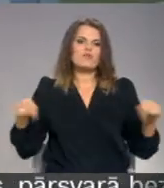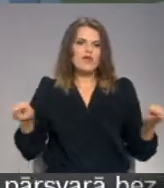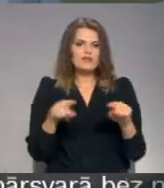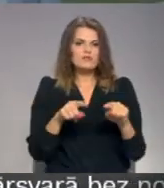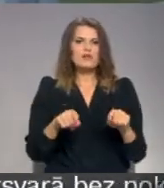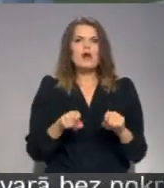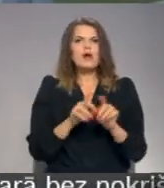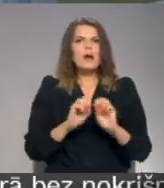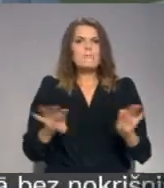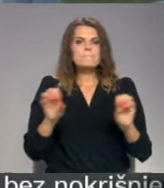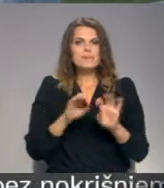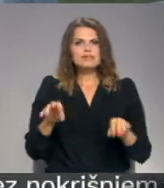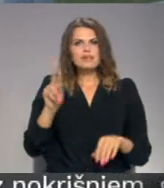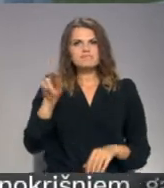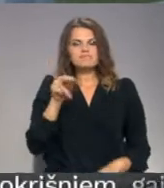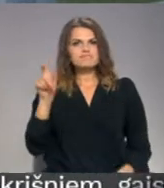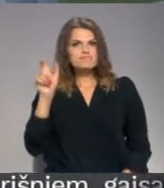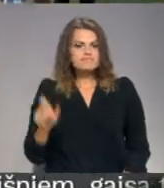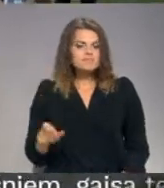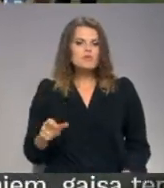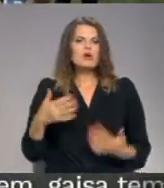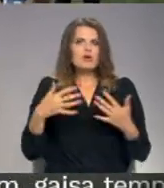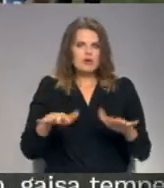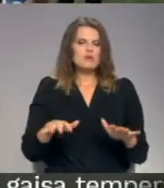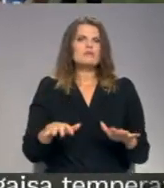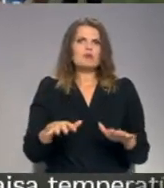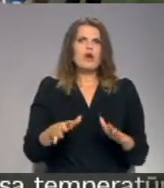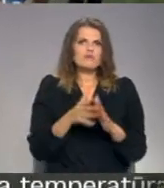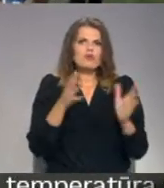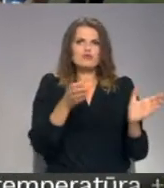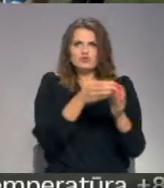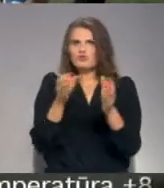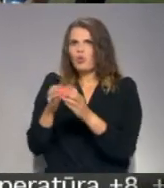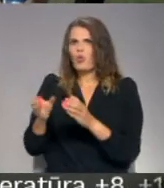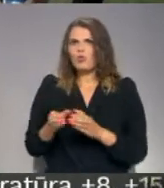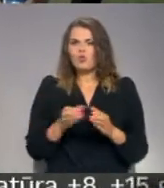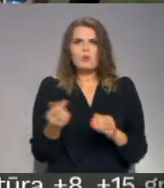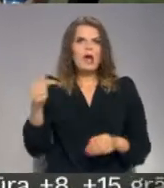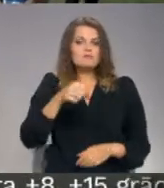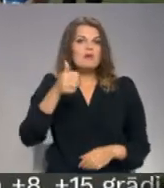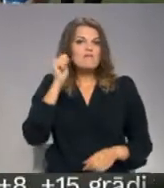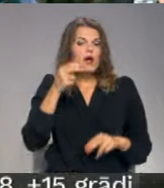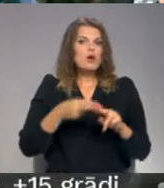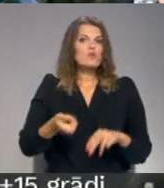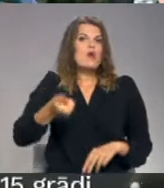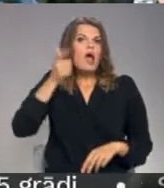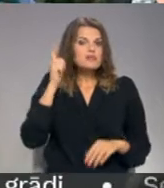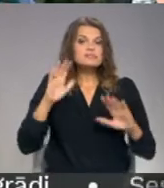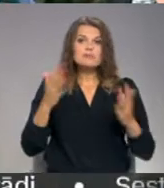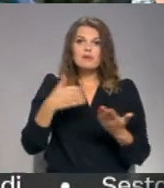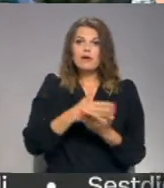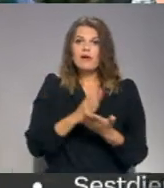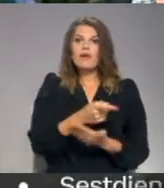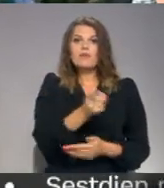Kā pastāstīja priesteris Rinalds Stankēvičs, vairākas svētceļnieku grupas Aglonā ieradās jau vakar un aizvakar, taču daļa no tām